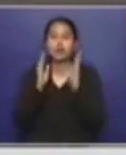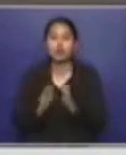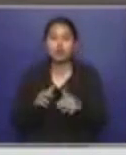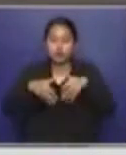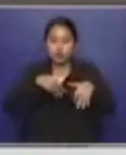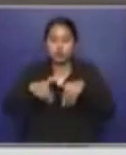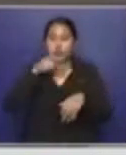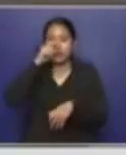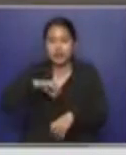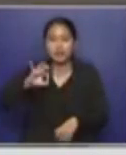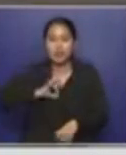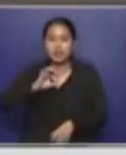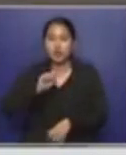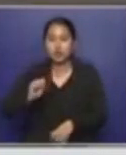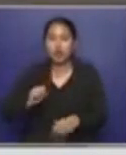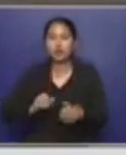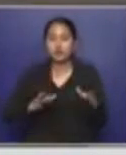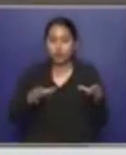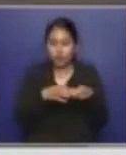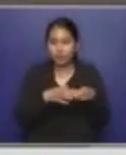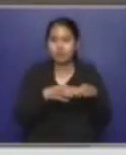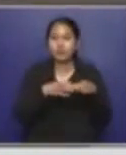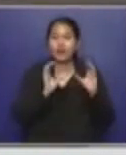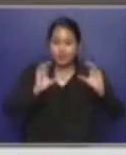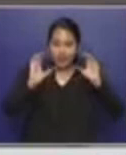จนสมาชิกสภาผู้แทนราษฎรทั้งฝ่ายค้านและฝ่ายรัฐบาล